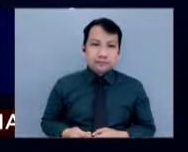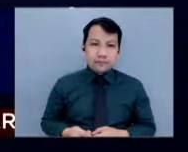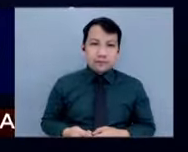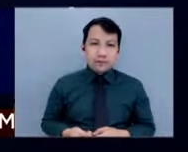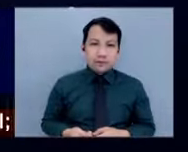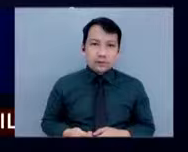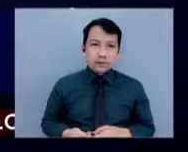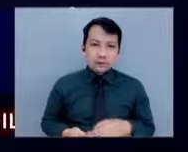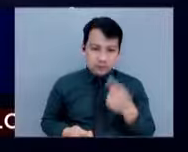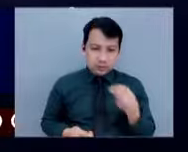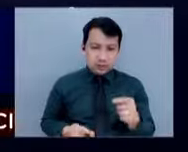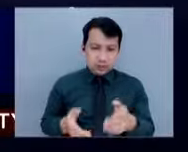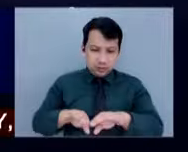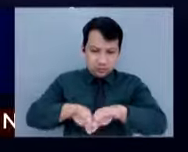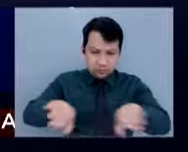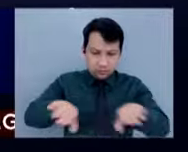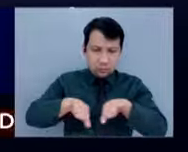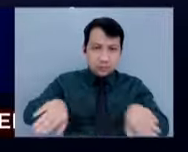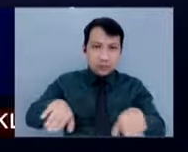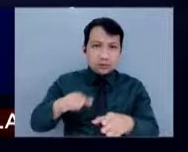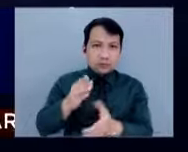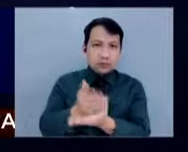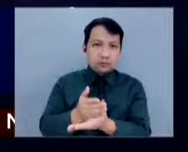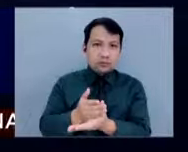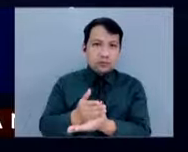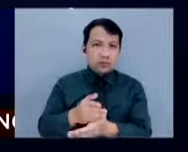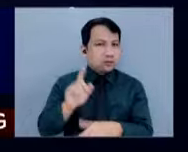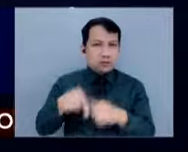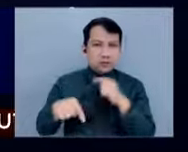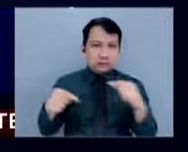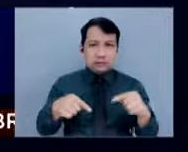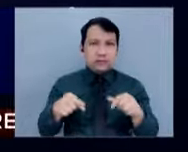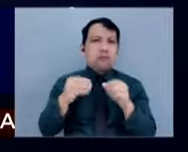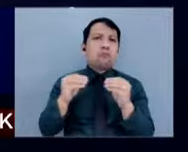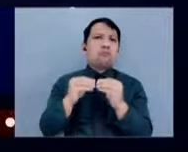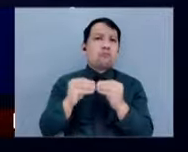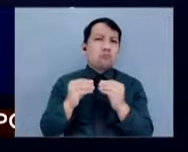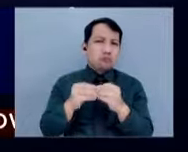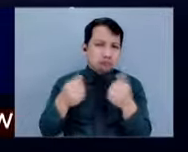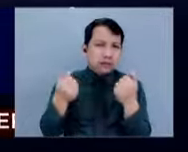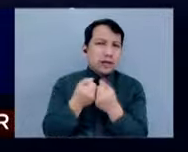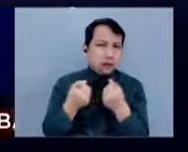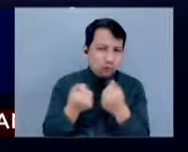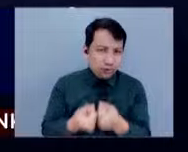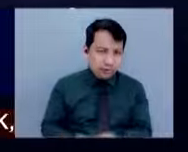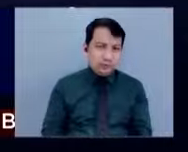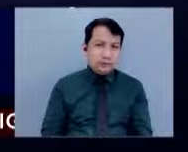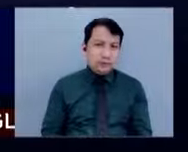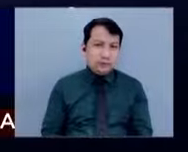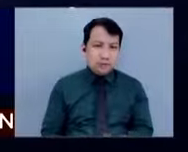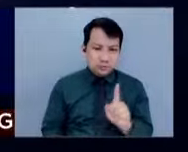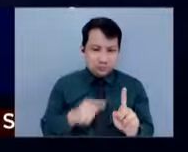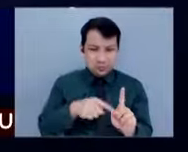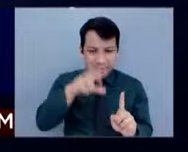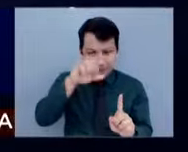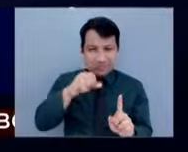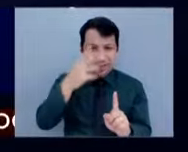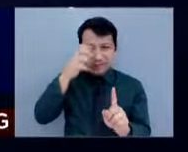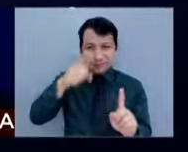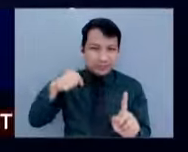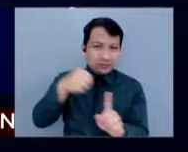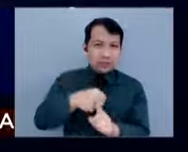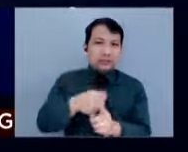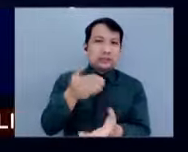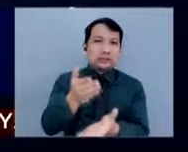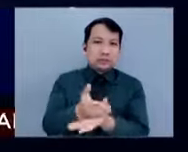Sinubukan silang awatin ng ilang pang lalaki pero imbis na magpaawat, lalong nanggigil at nanuntok pa raw ang isa sa kanila. Natigil lang ang gulo